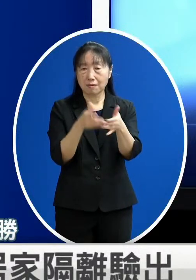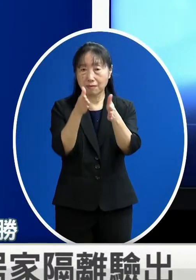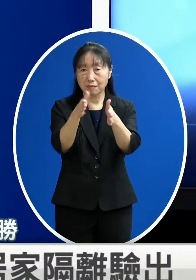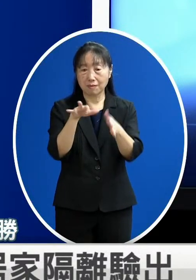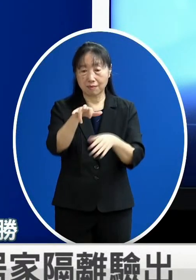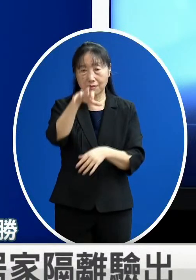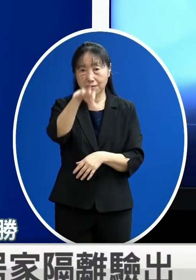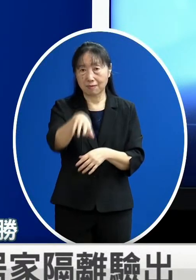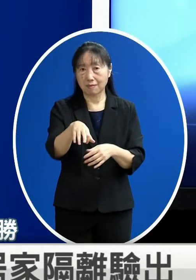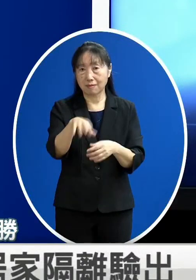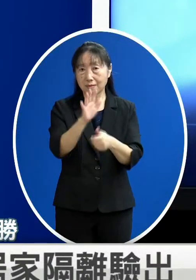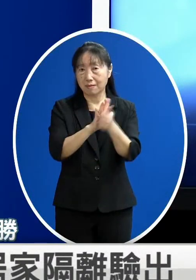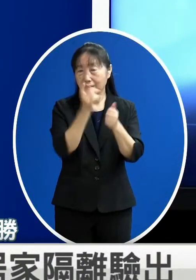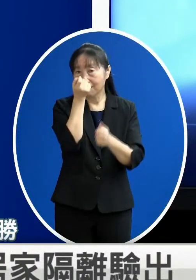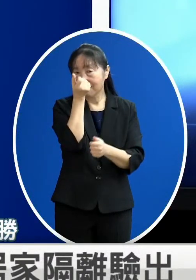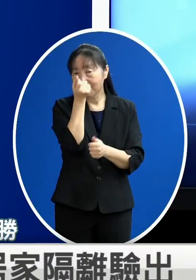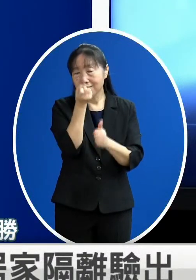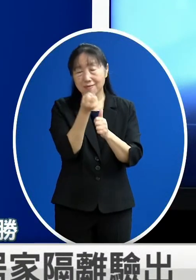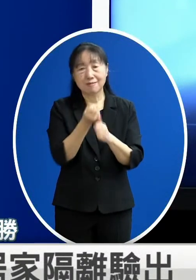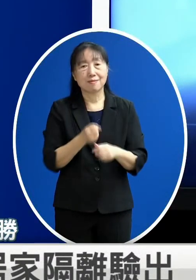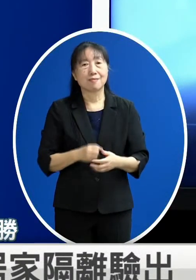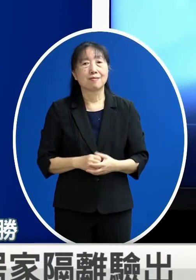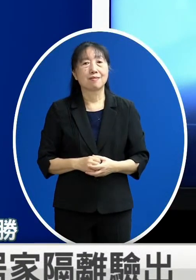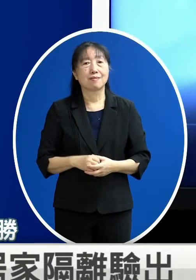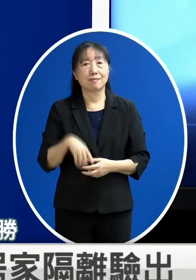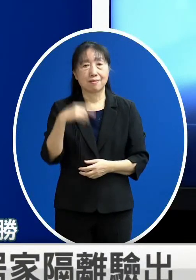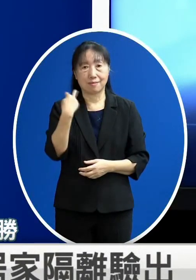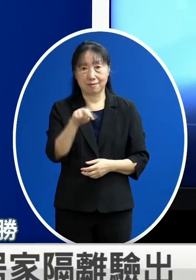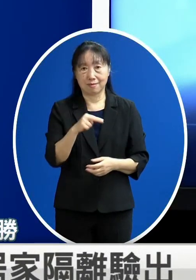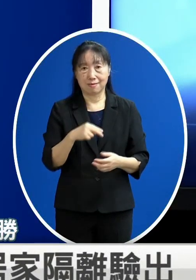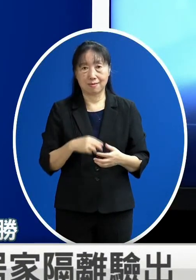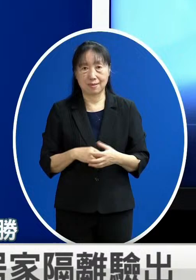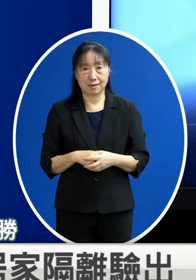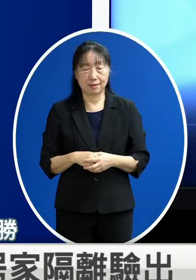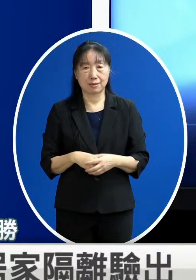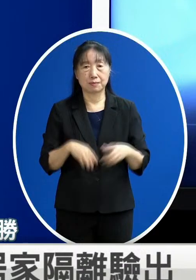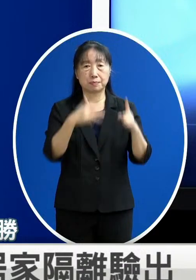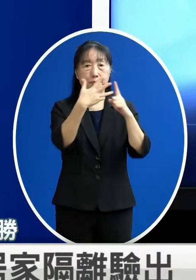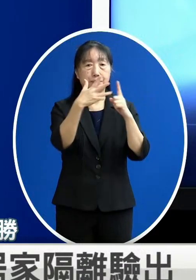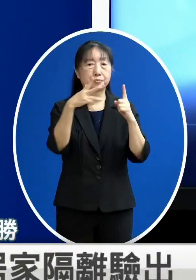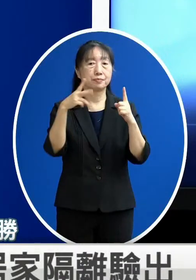响是很小的。那第二个部分是因应